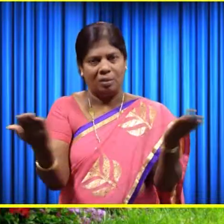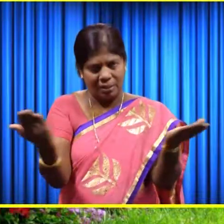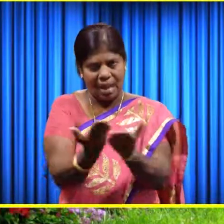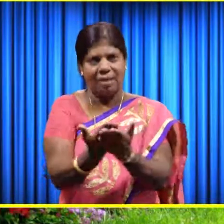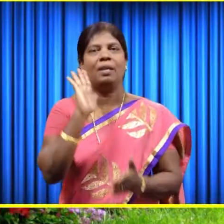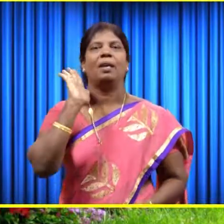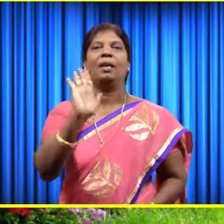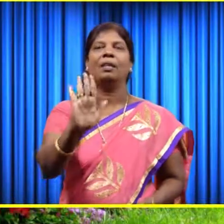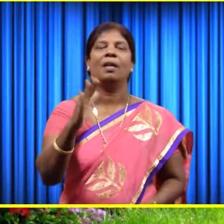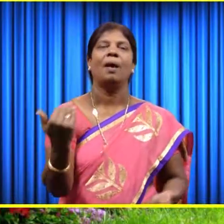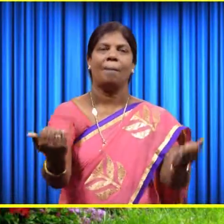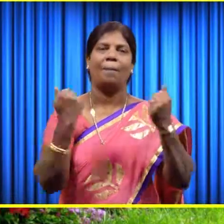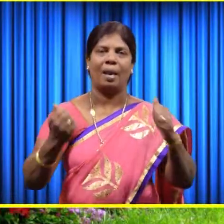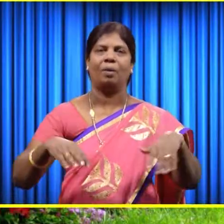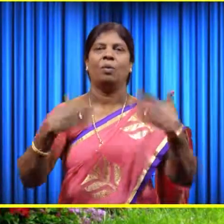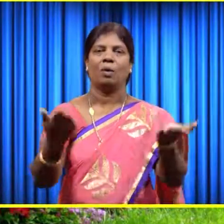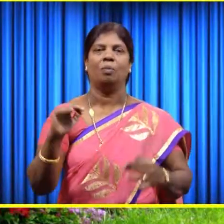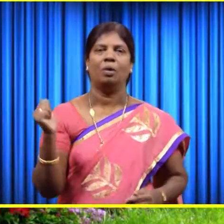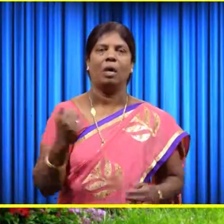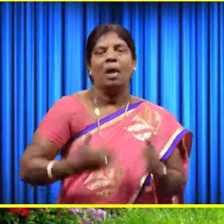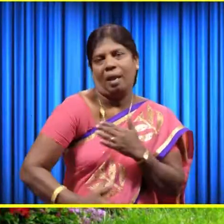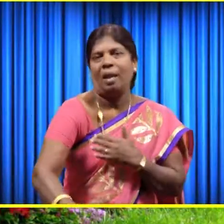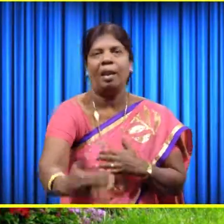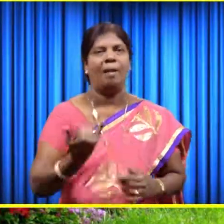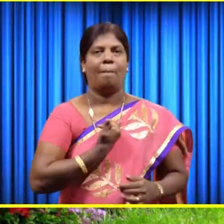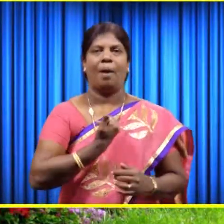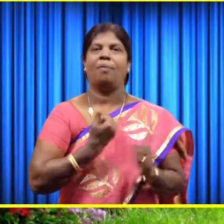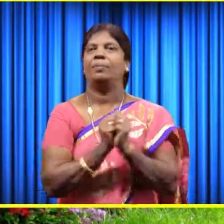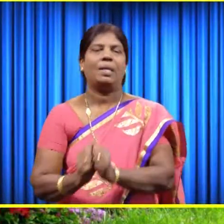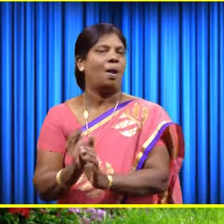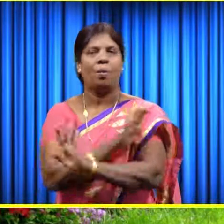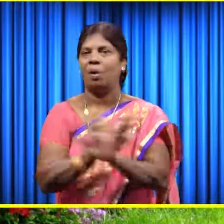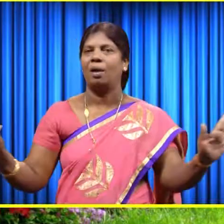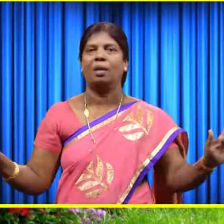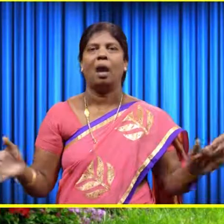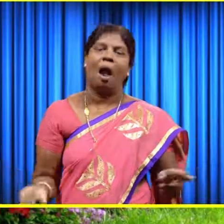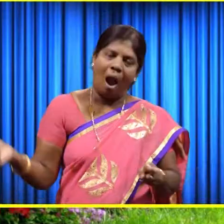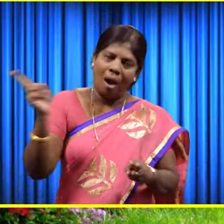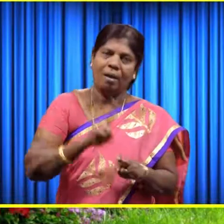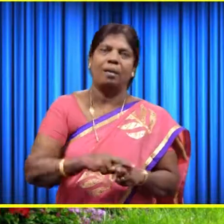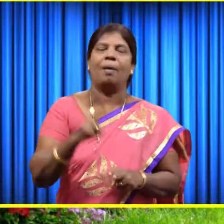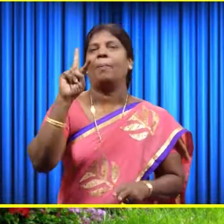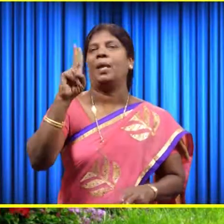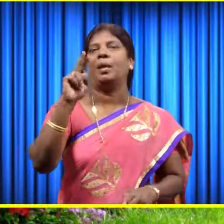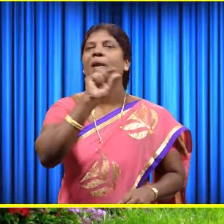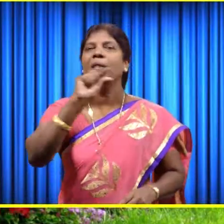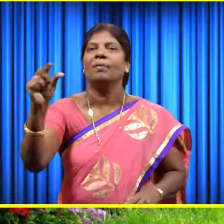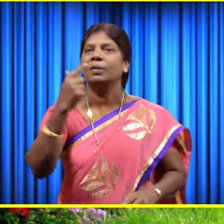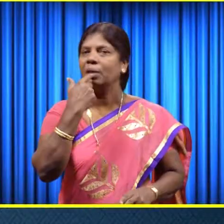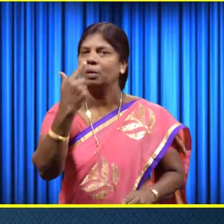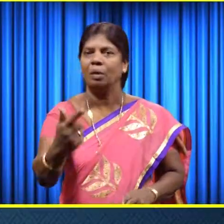தெரியும். எனவே இயேசு அவளை சொன்னார், இனி பாவம் செய்யாதே. அடுத்து 12வது வசனத்தில்